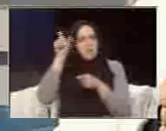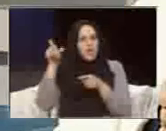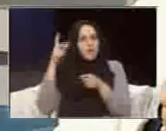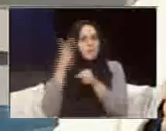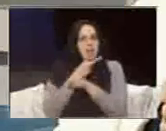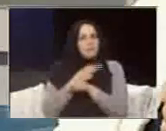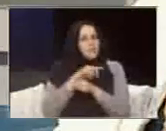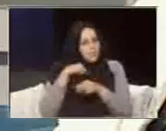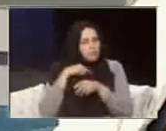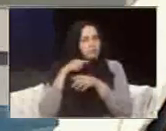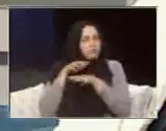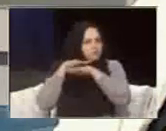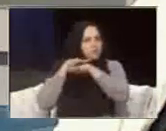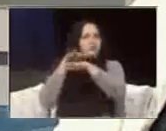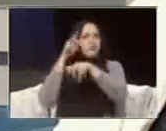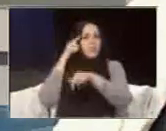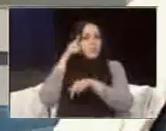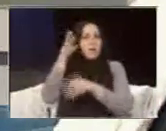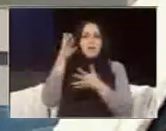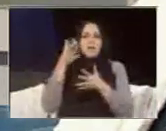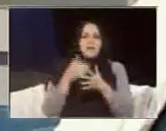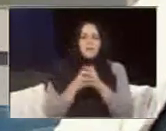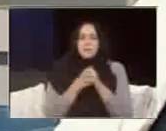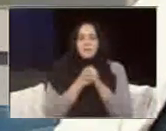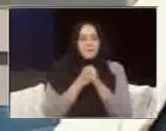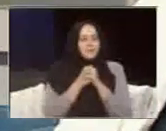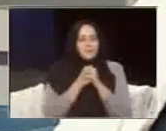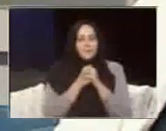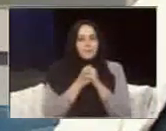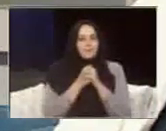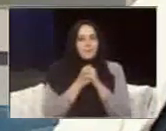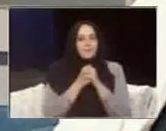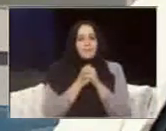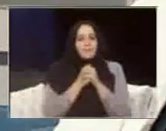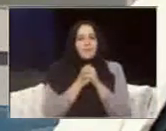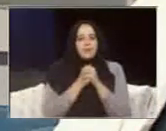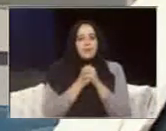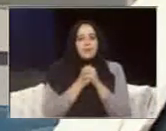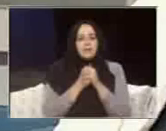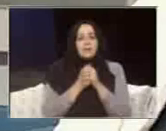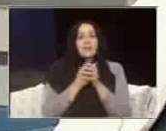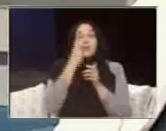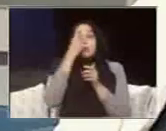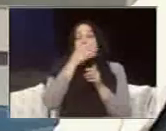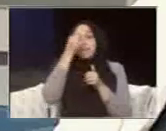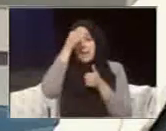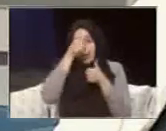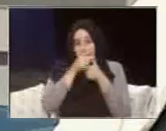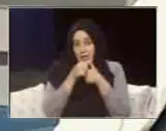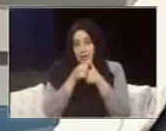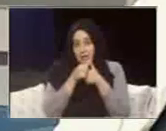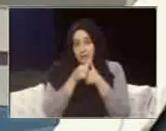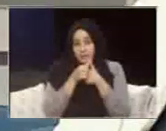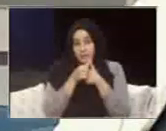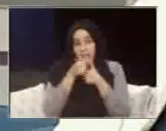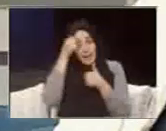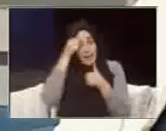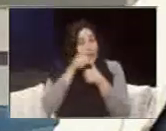بعض كامل إن شاء الله الشهر القادم. نعم، لماذا؟ لأنه يا سي أبو بكر أخوي يضرب كل الآن، ربي قال وذكر فإن الذكر تنفع